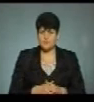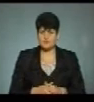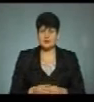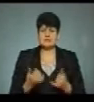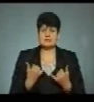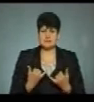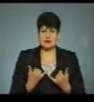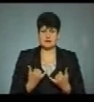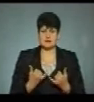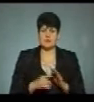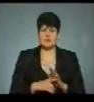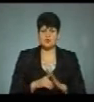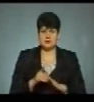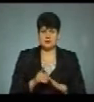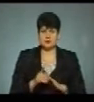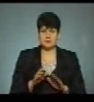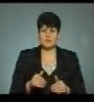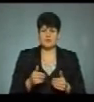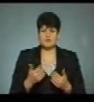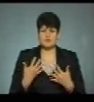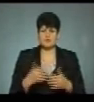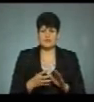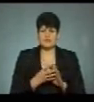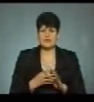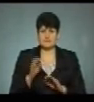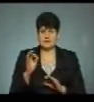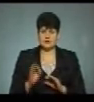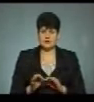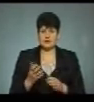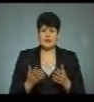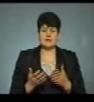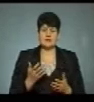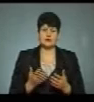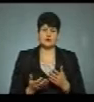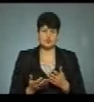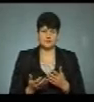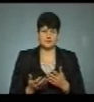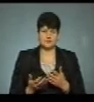Зараз на початку ми претендуємо вже на 9%, але якщо